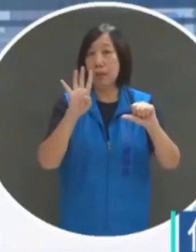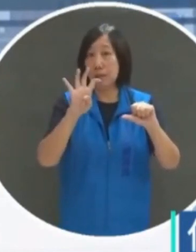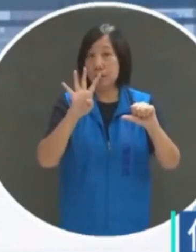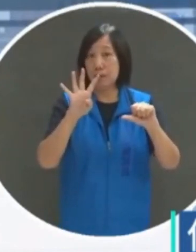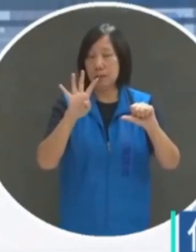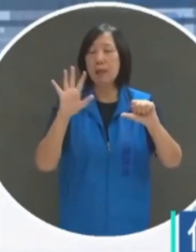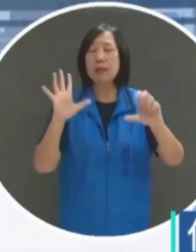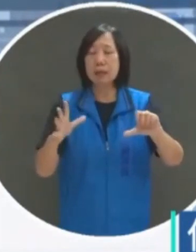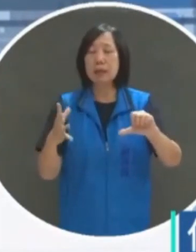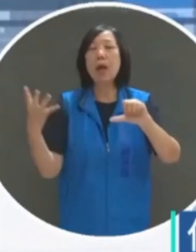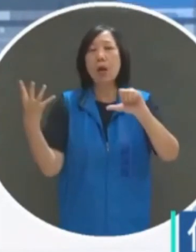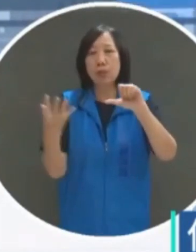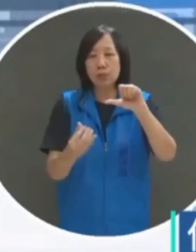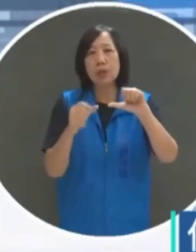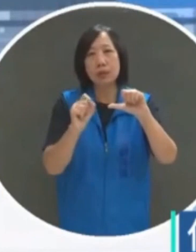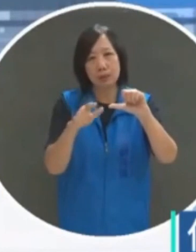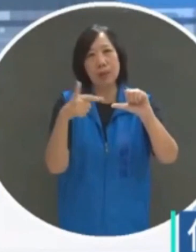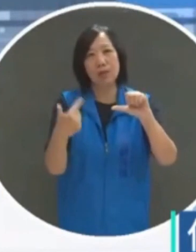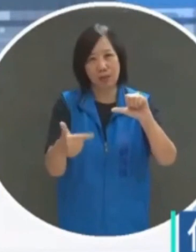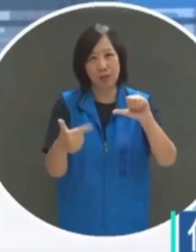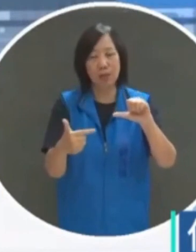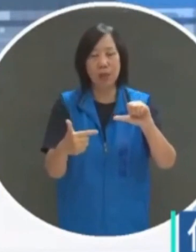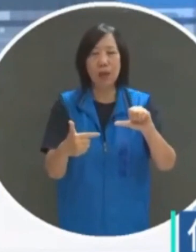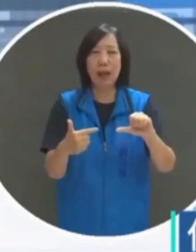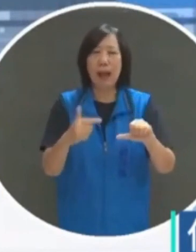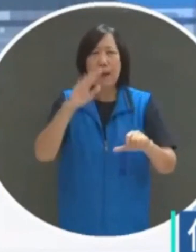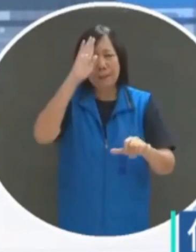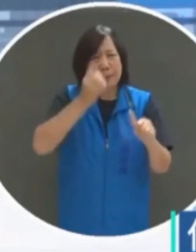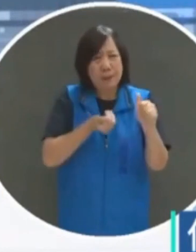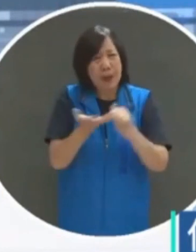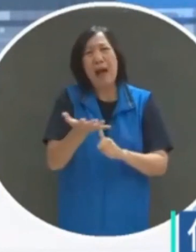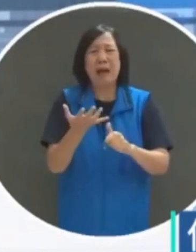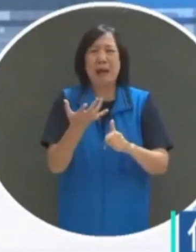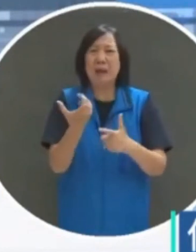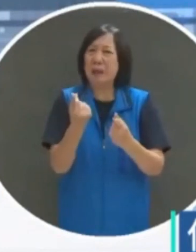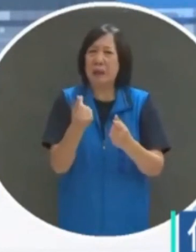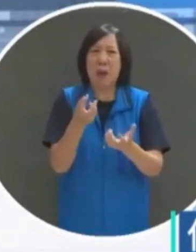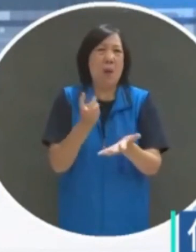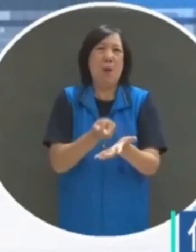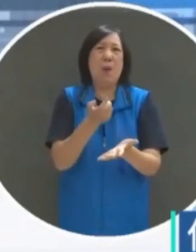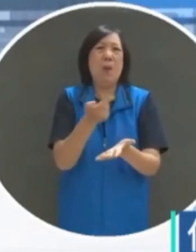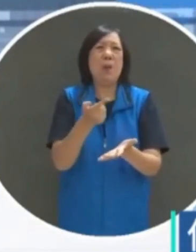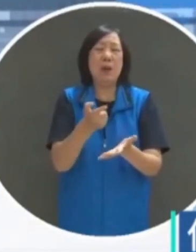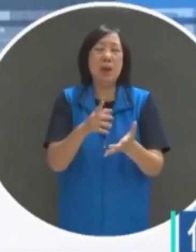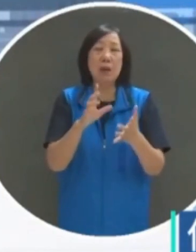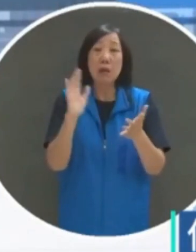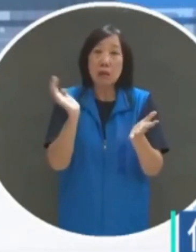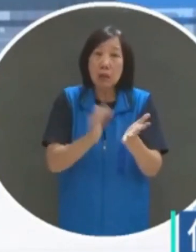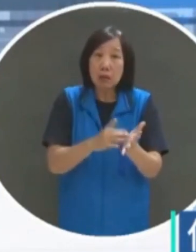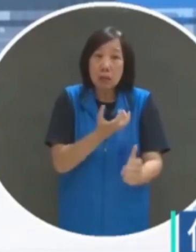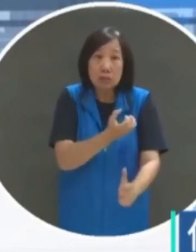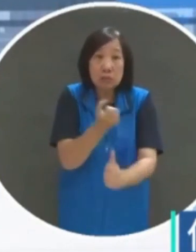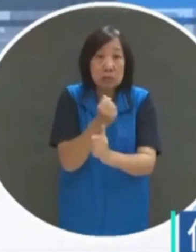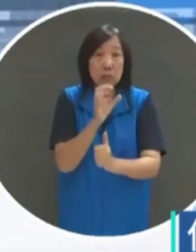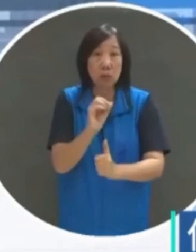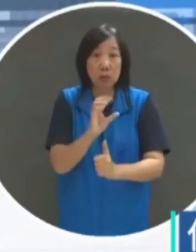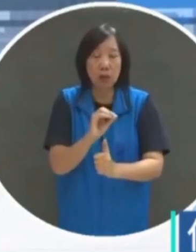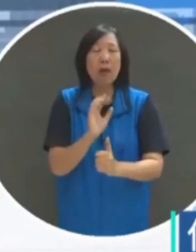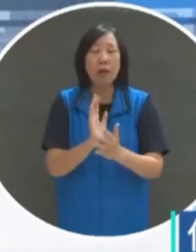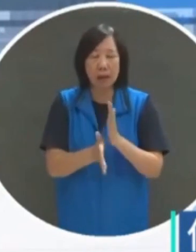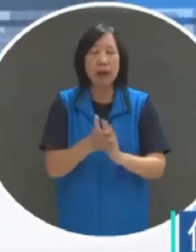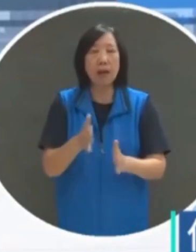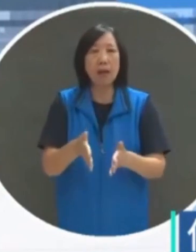今天18号的106，我们的幅度从14号突然拉升非常的快